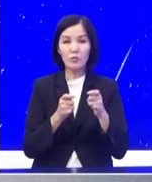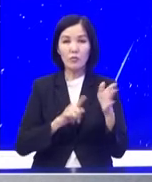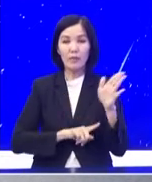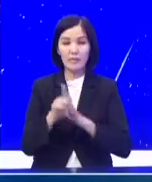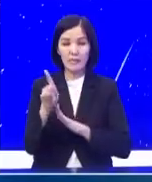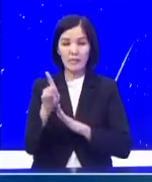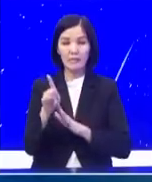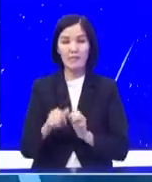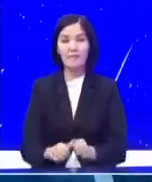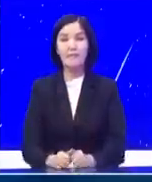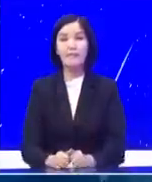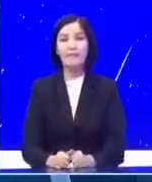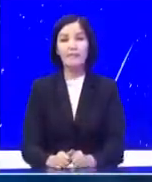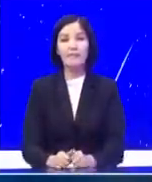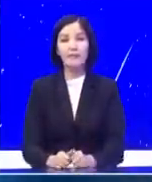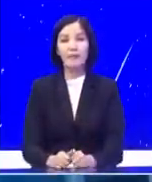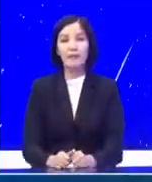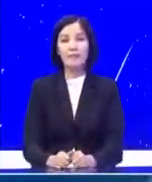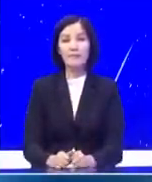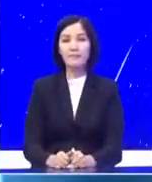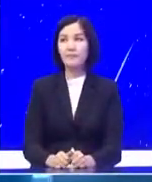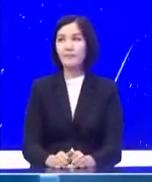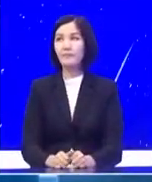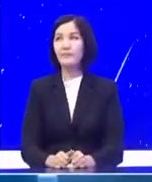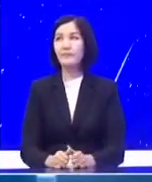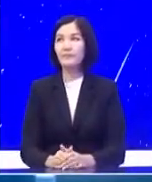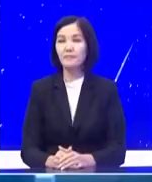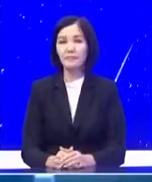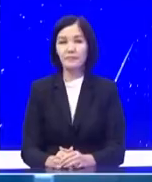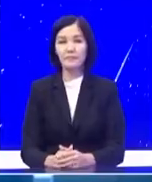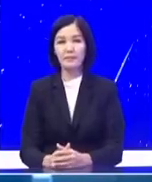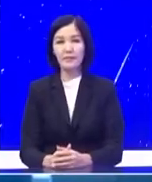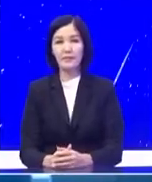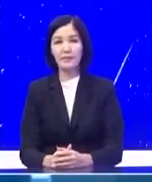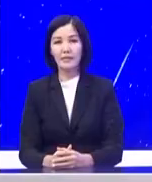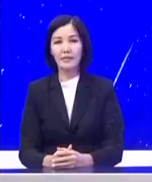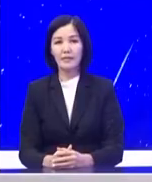алған. Медет Жұмабай, Айдос Қалиев, Жетісу телеарнасы.